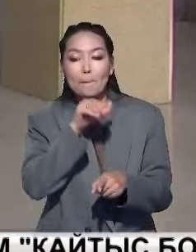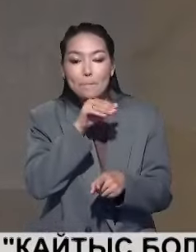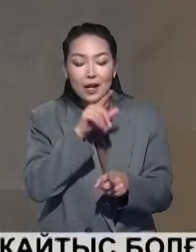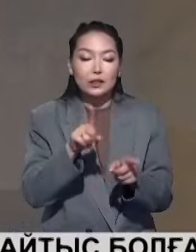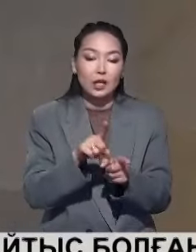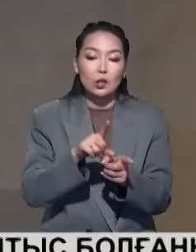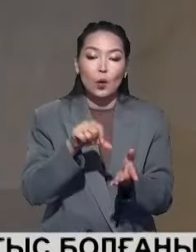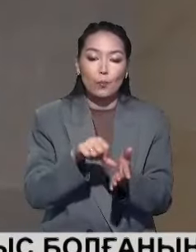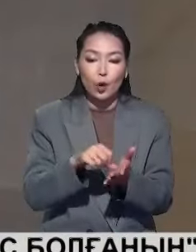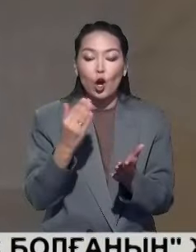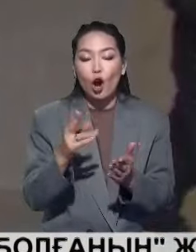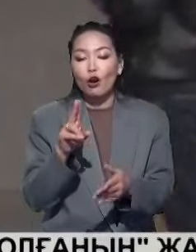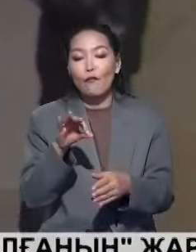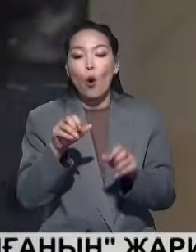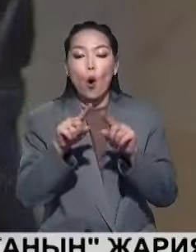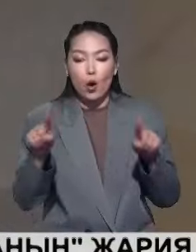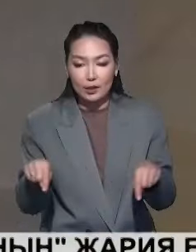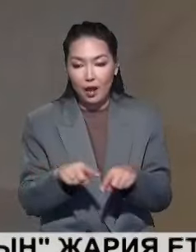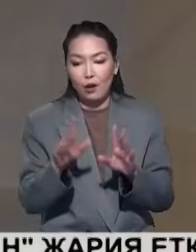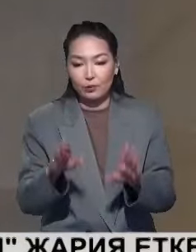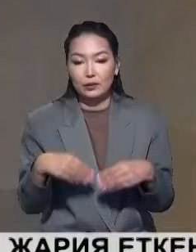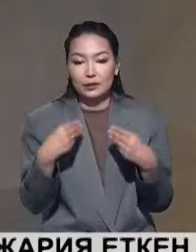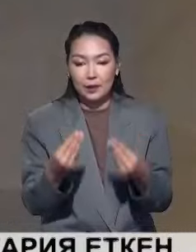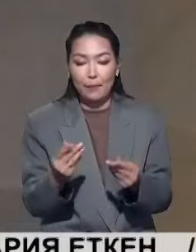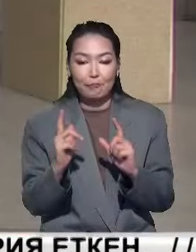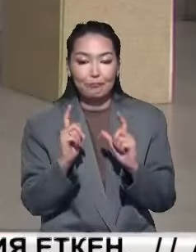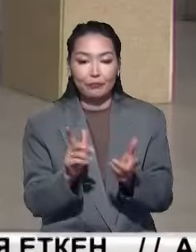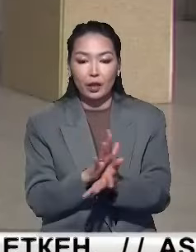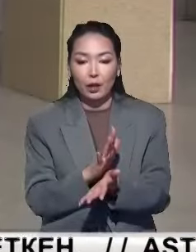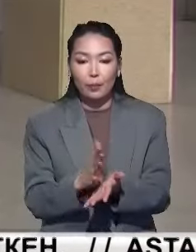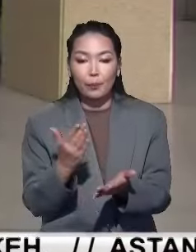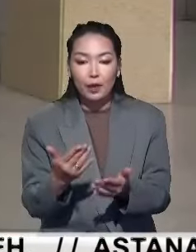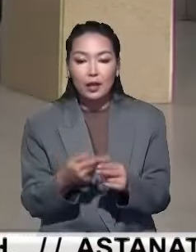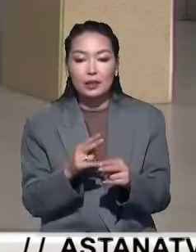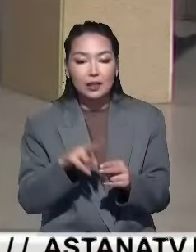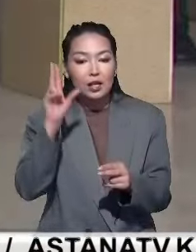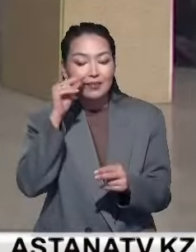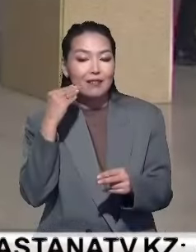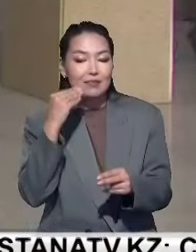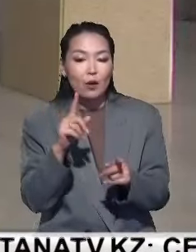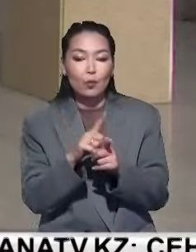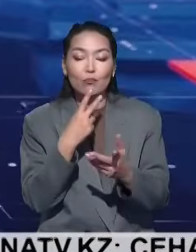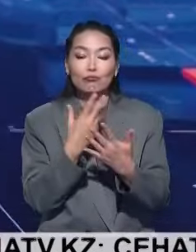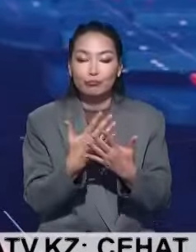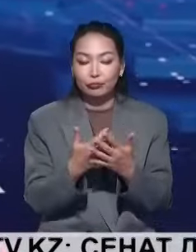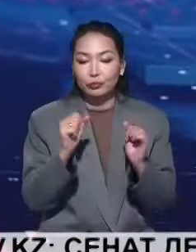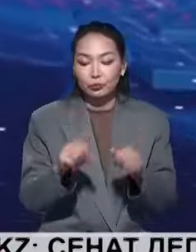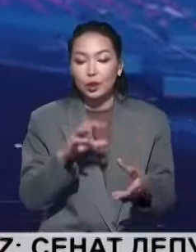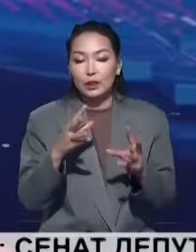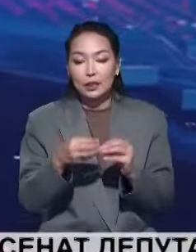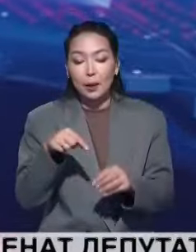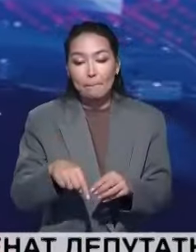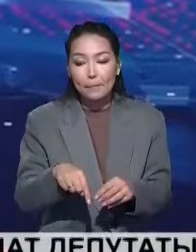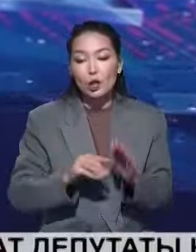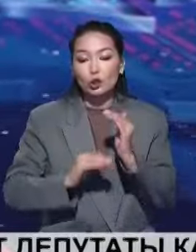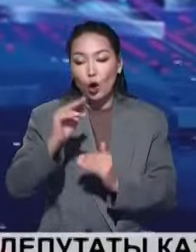сәйкес квота қойылады. Квота. Ол дегеніміз саннан сапаға көшу деп түсінуге болады. Биыл жоғары оқу